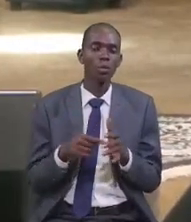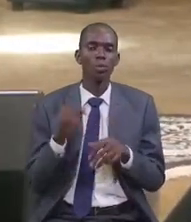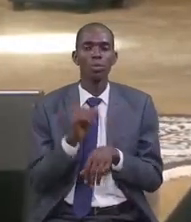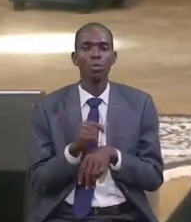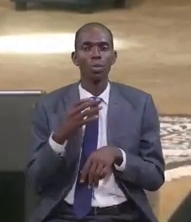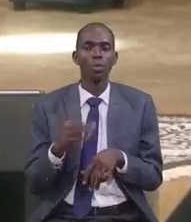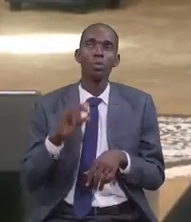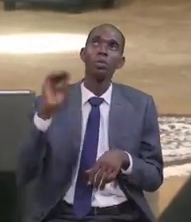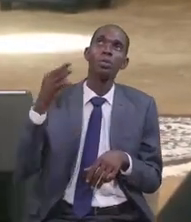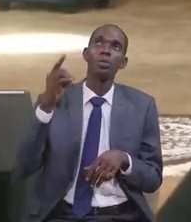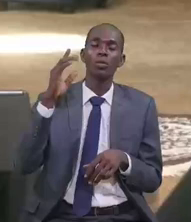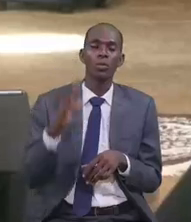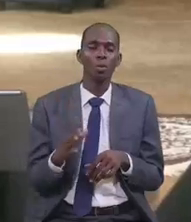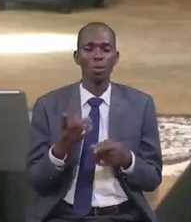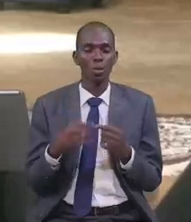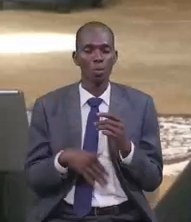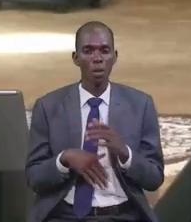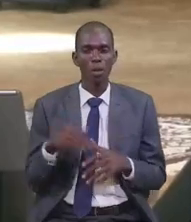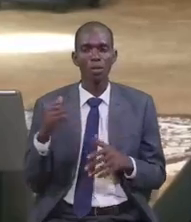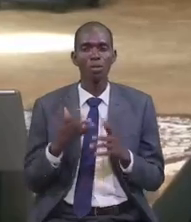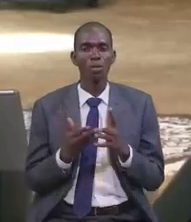qui provient de l'œuvre qu'ils font.